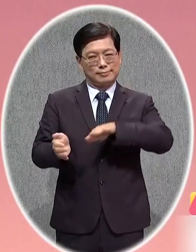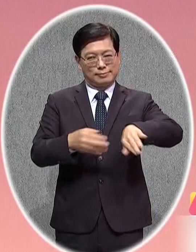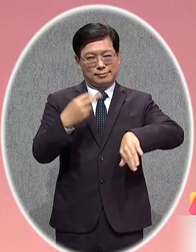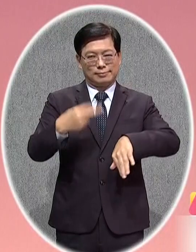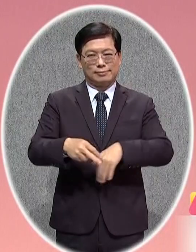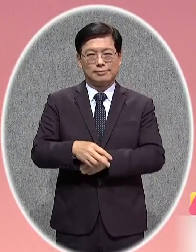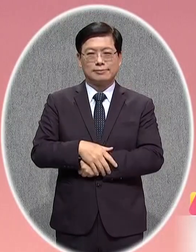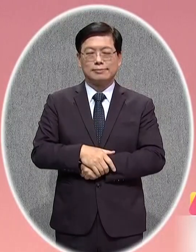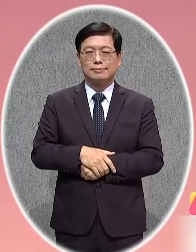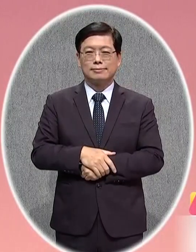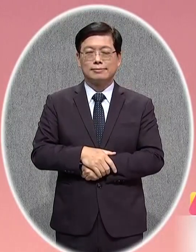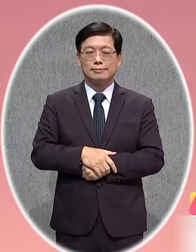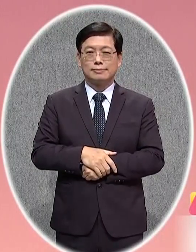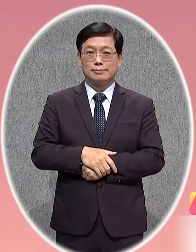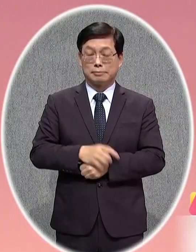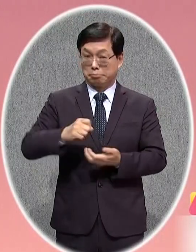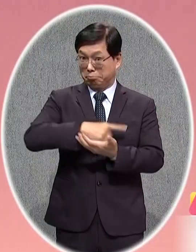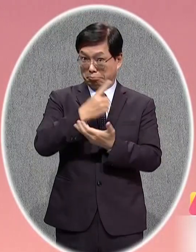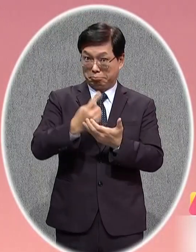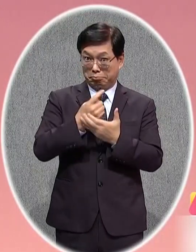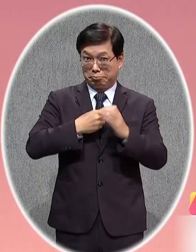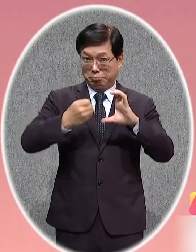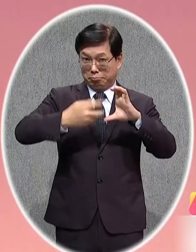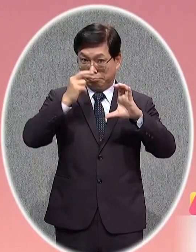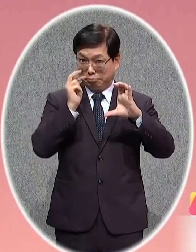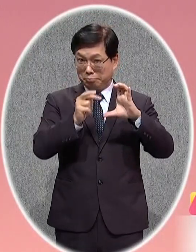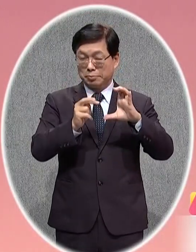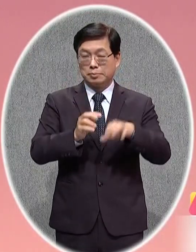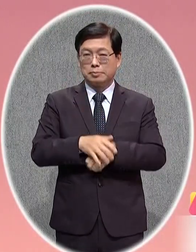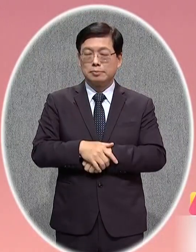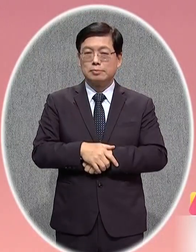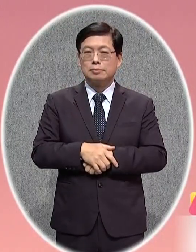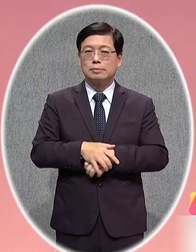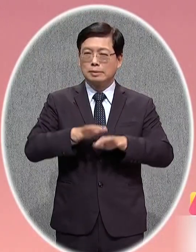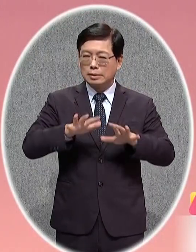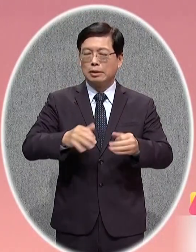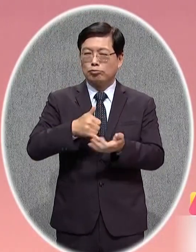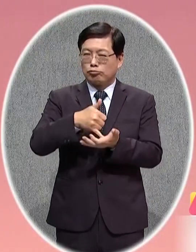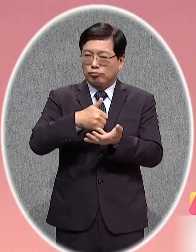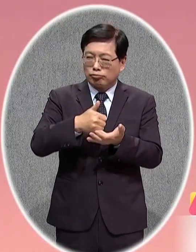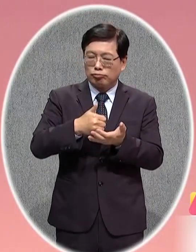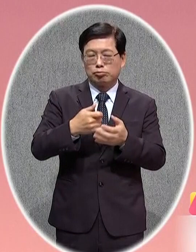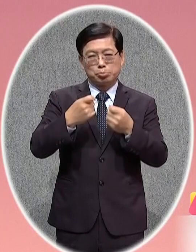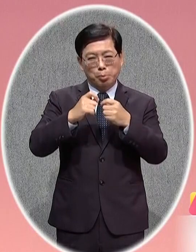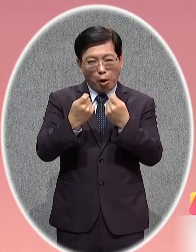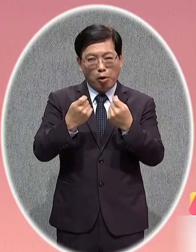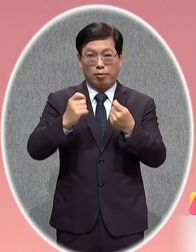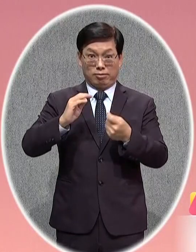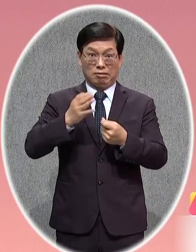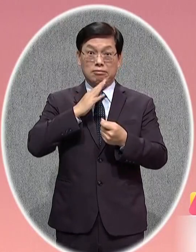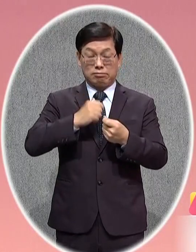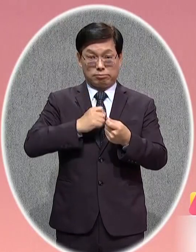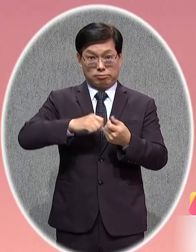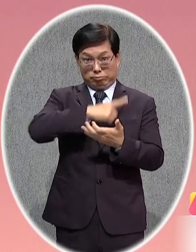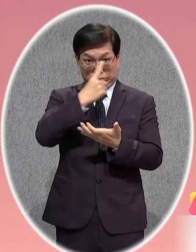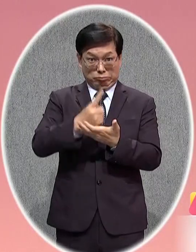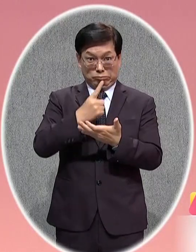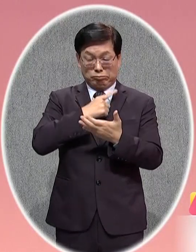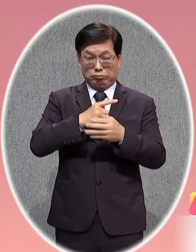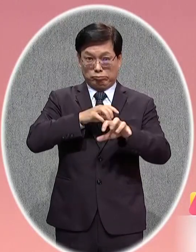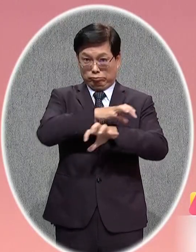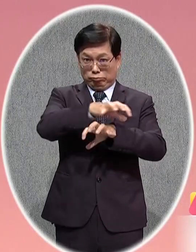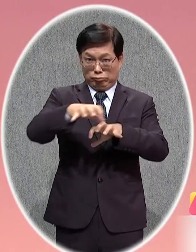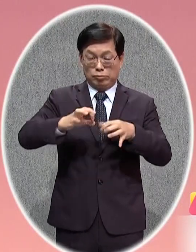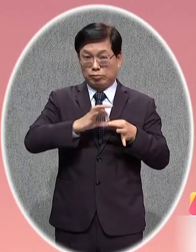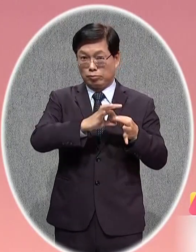外整个的画面会让我们知道，它虽然软脆，但是它整个胶体所需要的